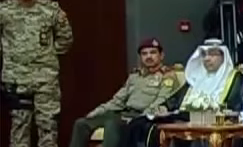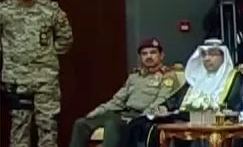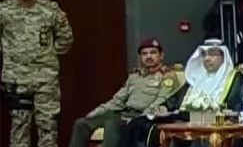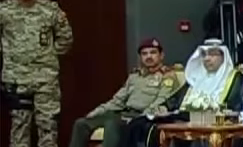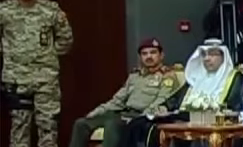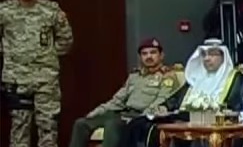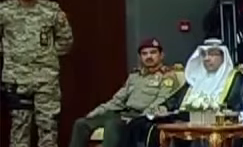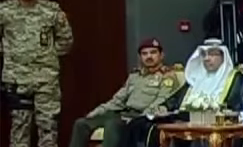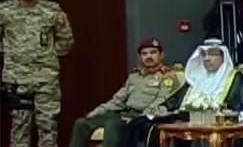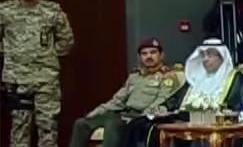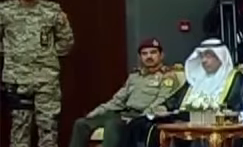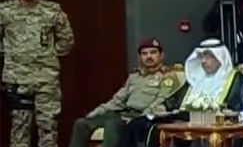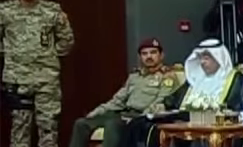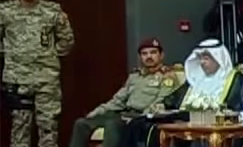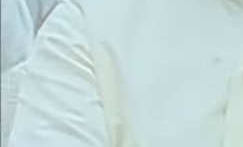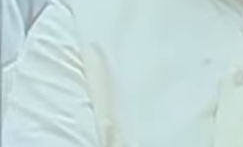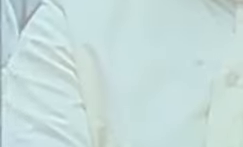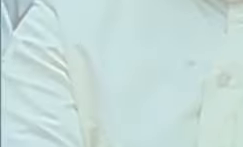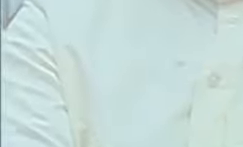الإخوة والخوات،